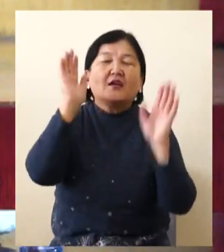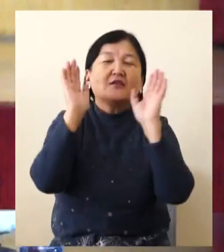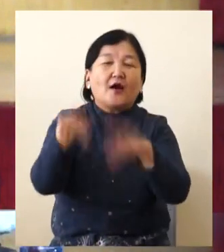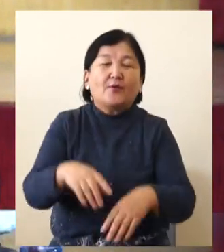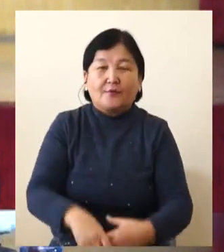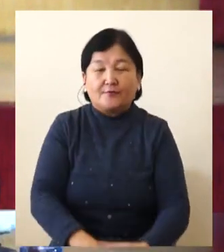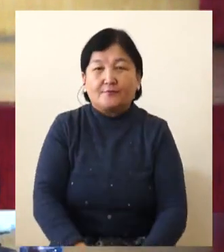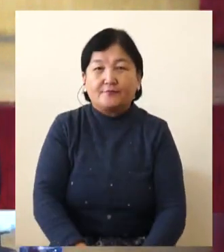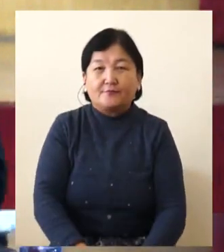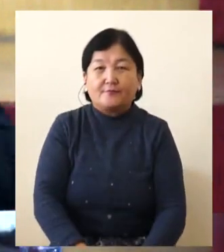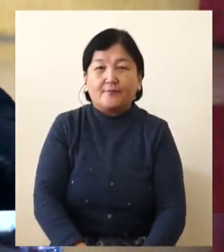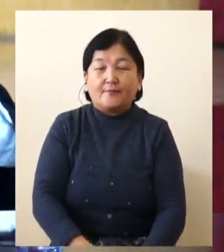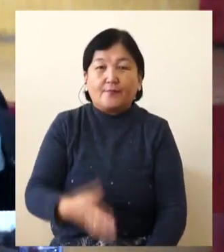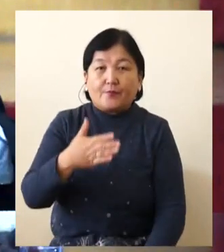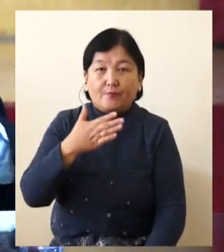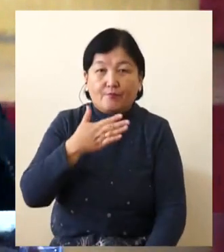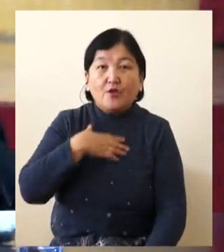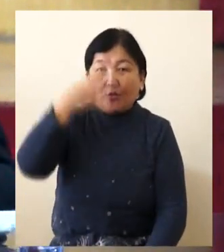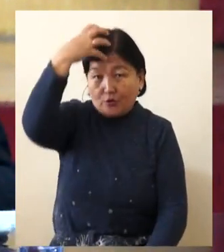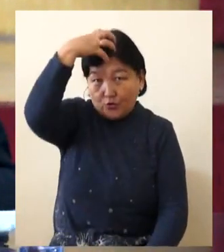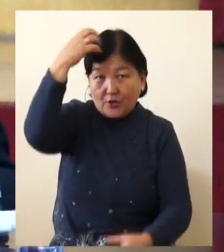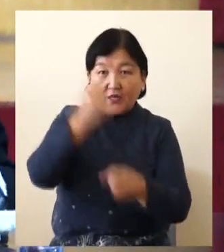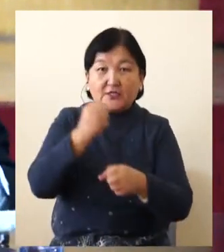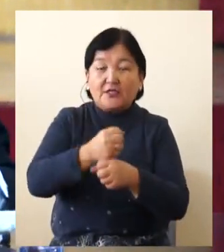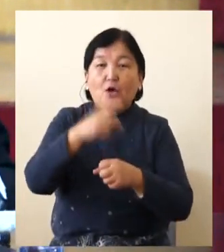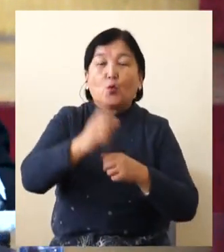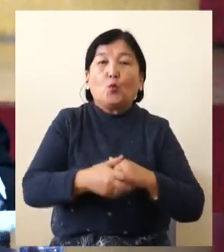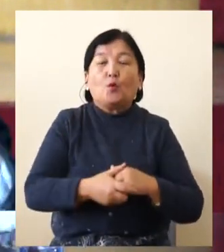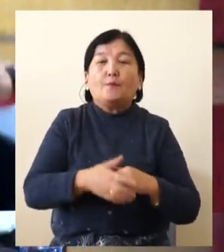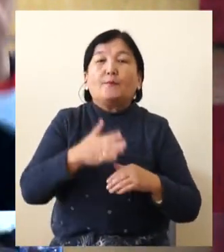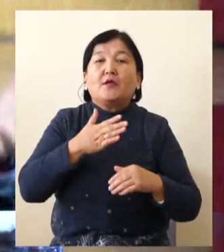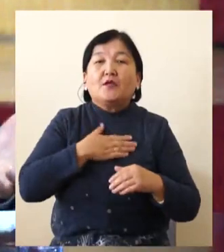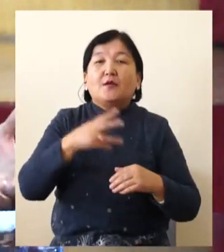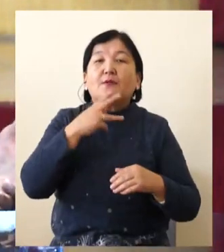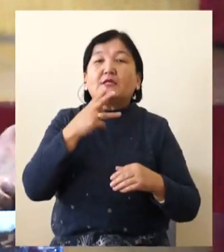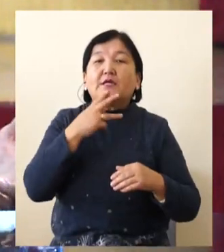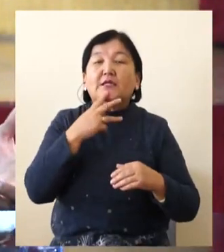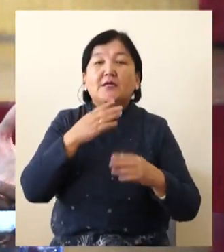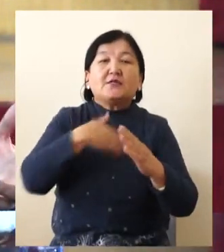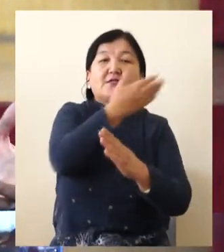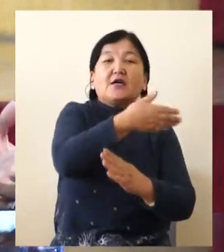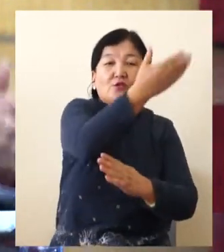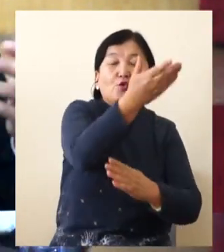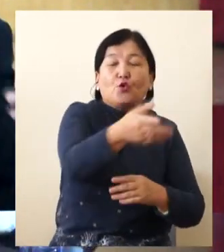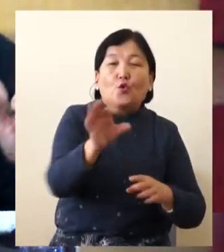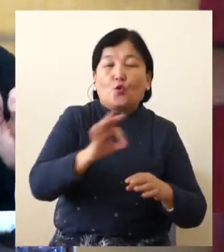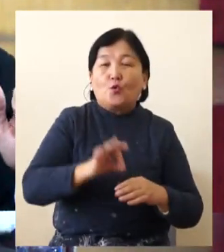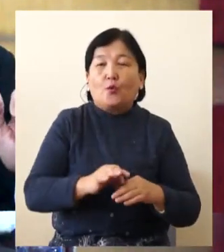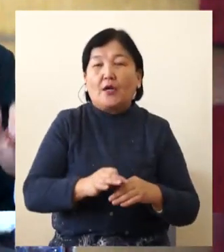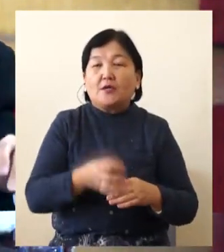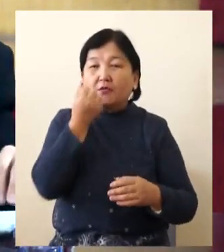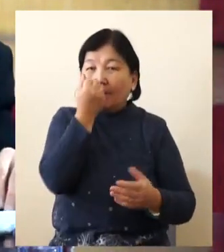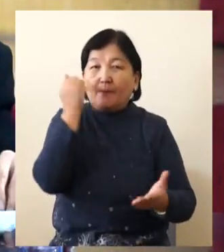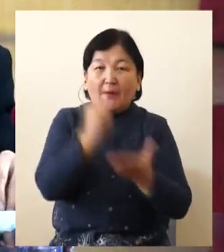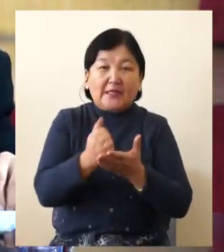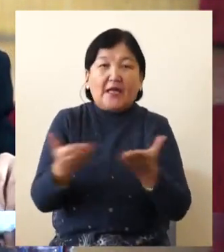яах вэ? Юу нэг бол чи бид төр ажиллаж байгаа хүн бидний мэдээллийг цаашаа өгөхгүй байгаа. Ямар нэг зорго ашиглахгүй байгаа